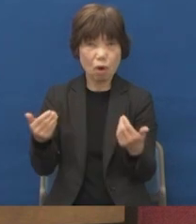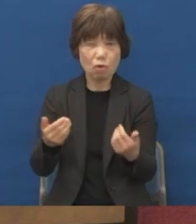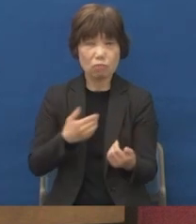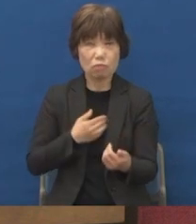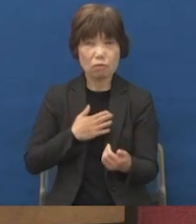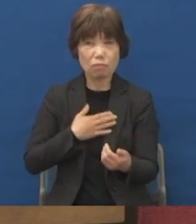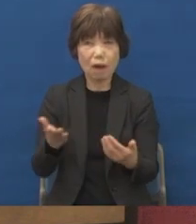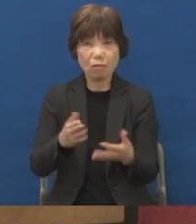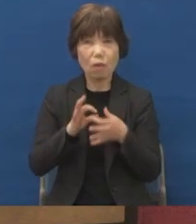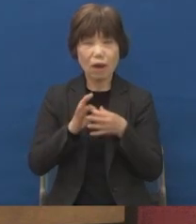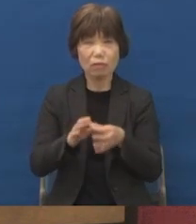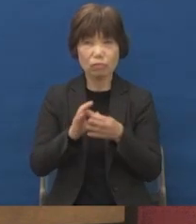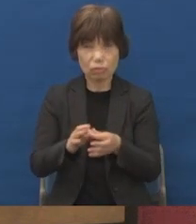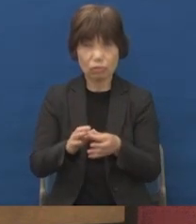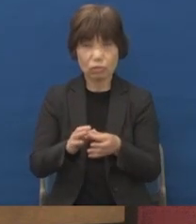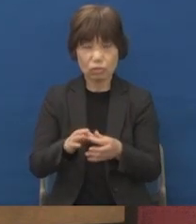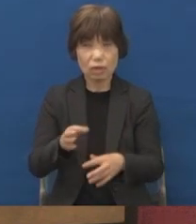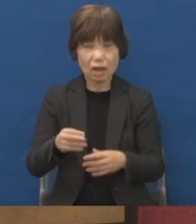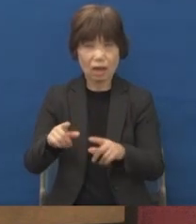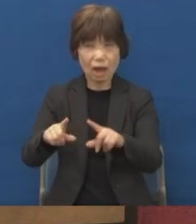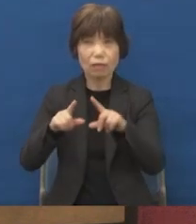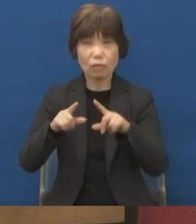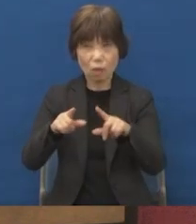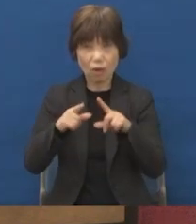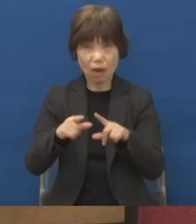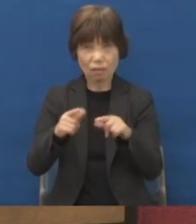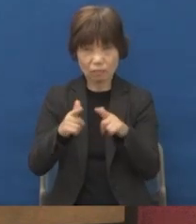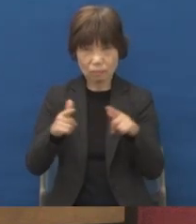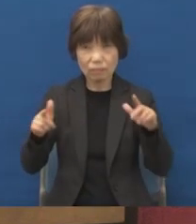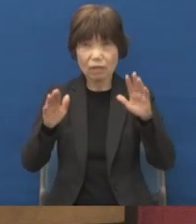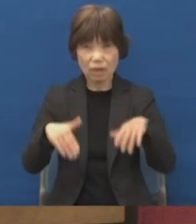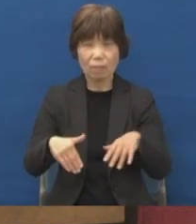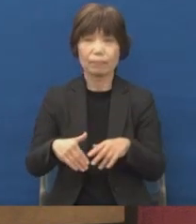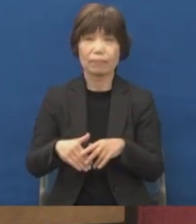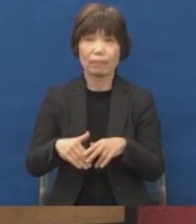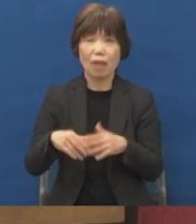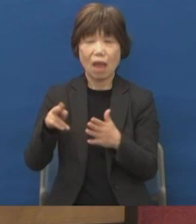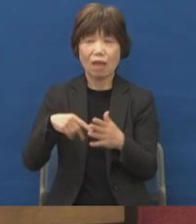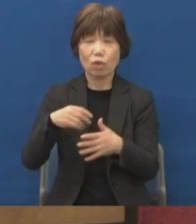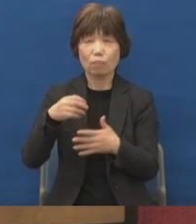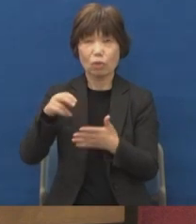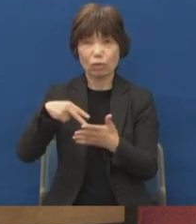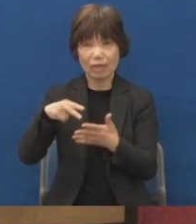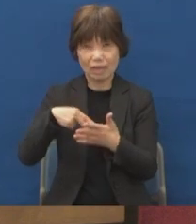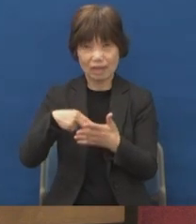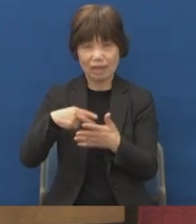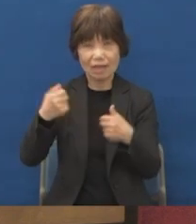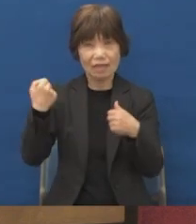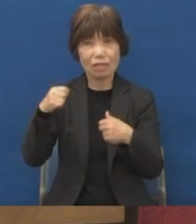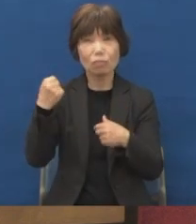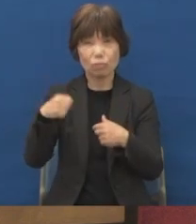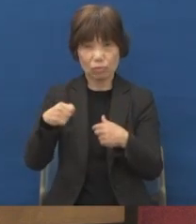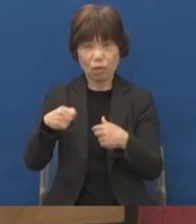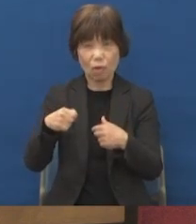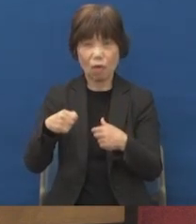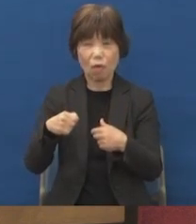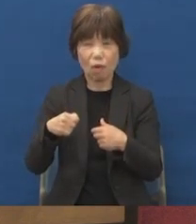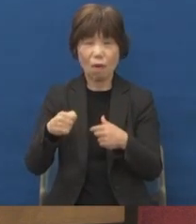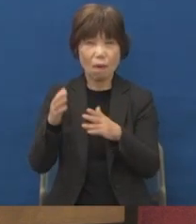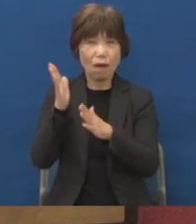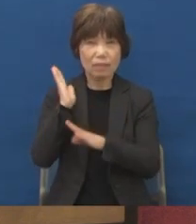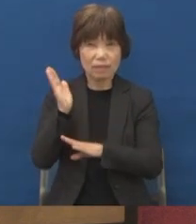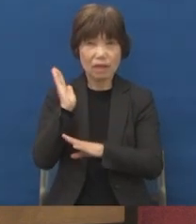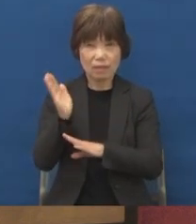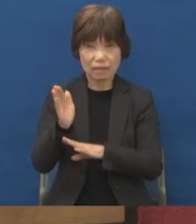圧倒的多数を占めました。読売の世論調査では、政治倫理審査会の